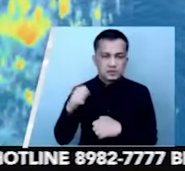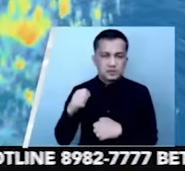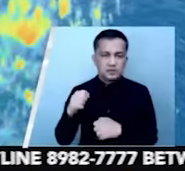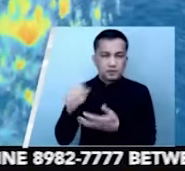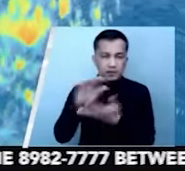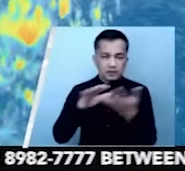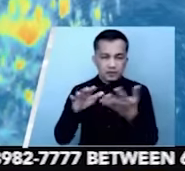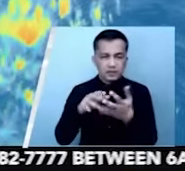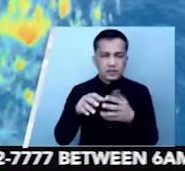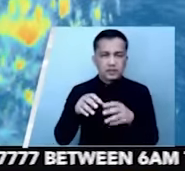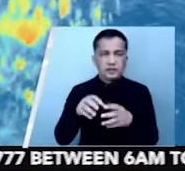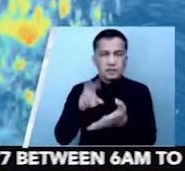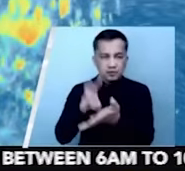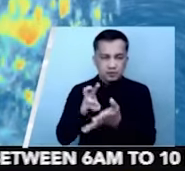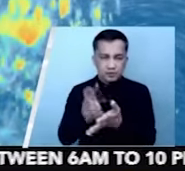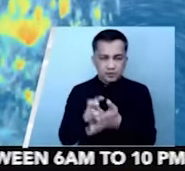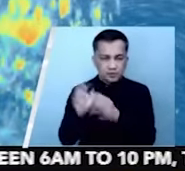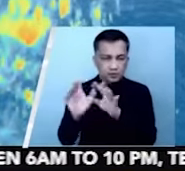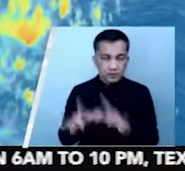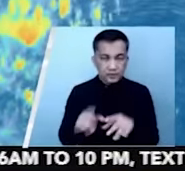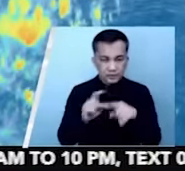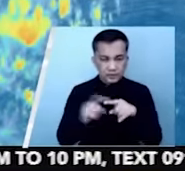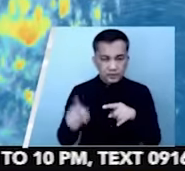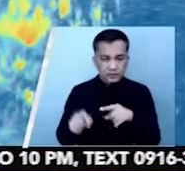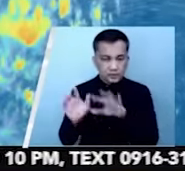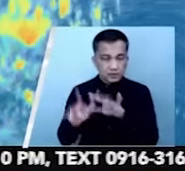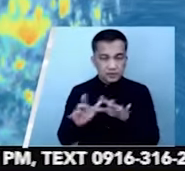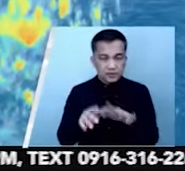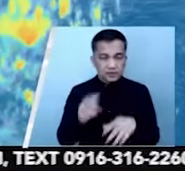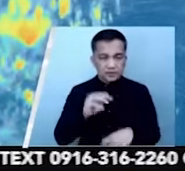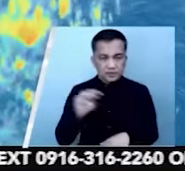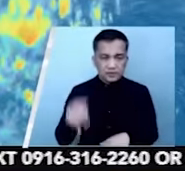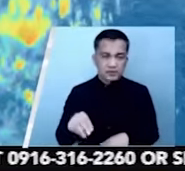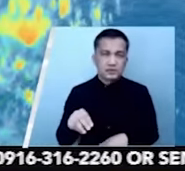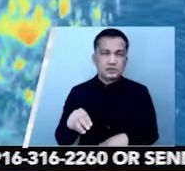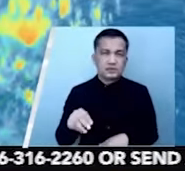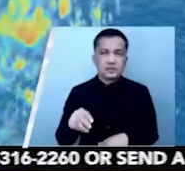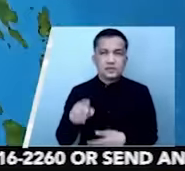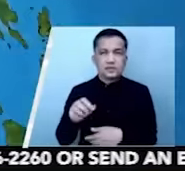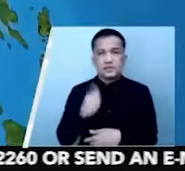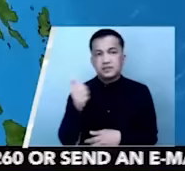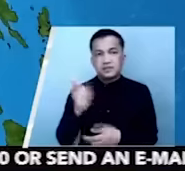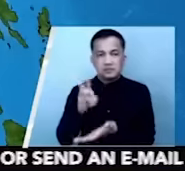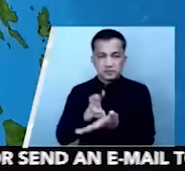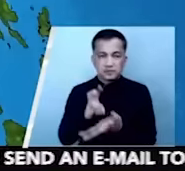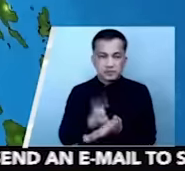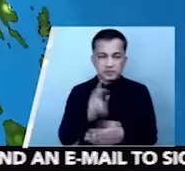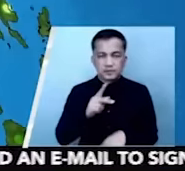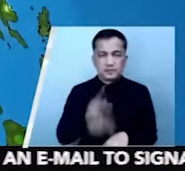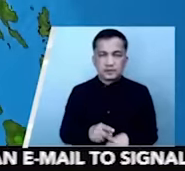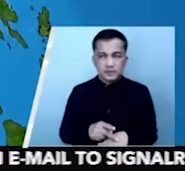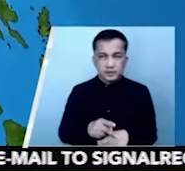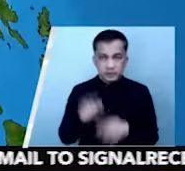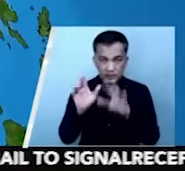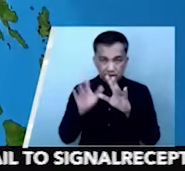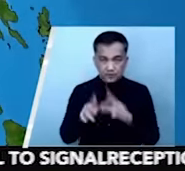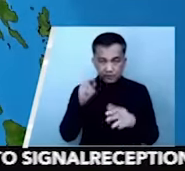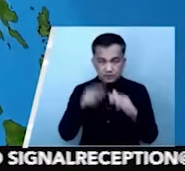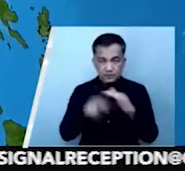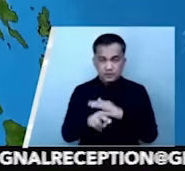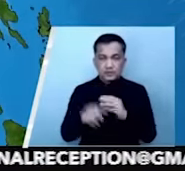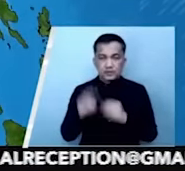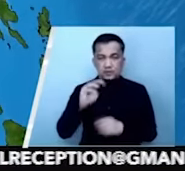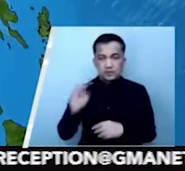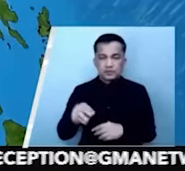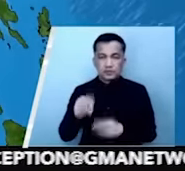may kalat-kalat na pag-ulan o thunderstorms sa Metro Manila at iba pang bahagi ng bansa. Batay sa rainfall forecast ng Metro Weather, posibleng